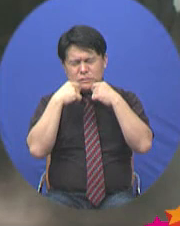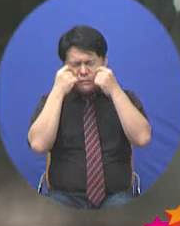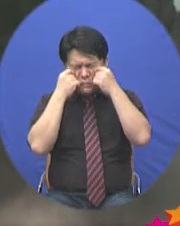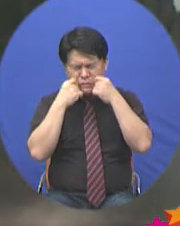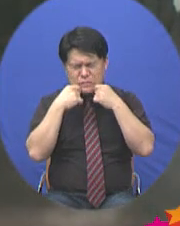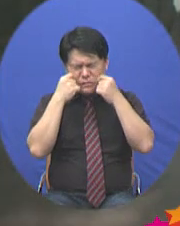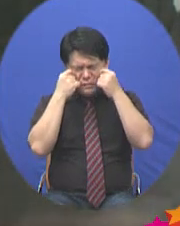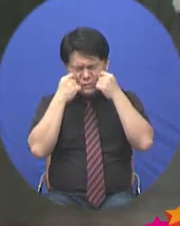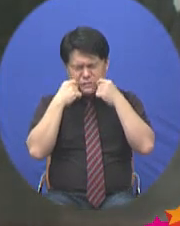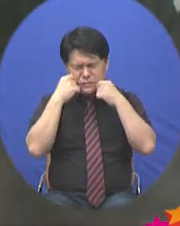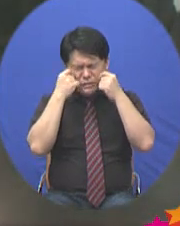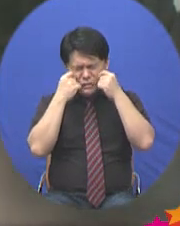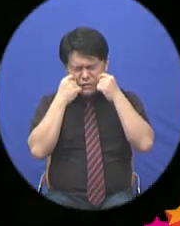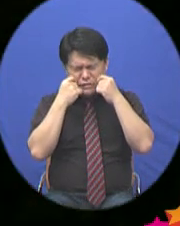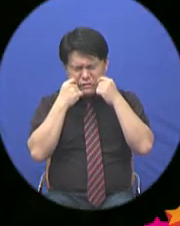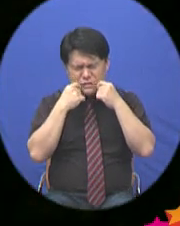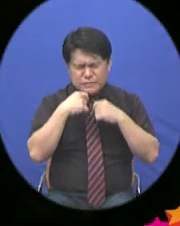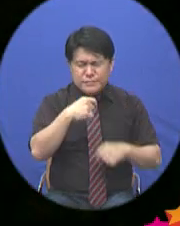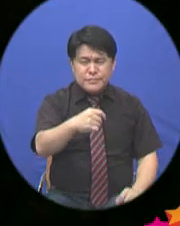흘린 눈물이